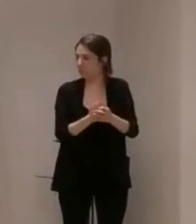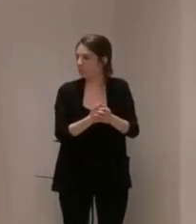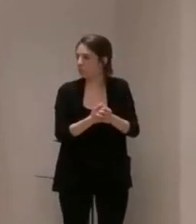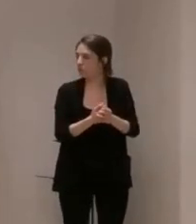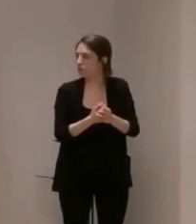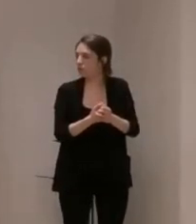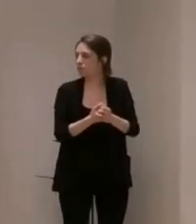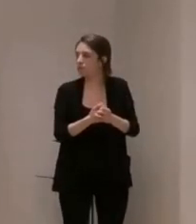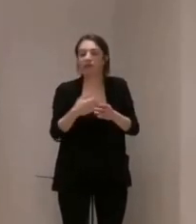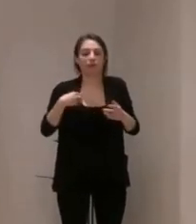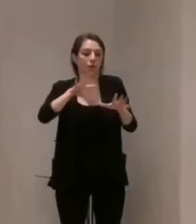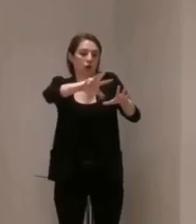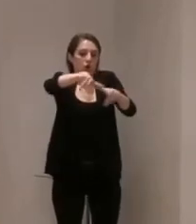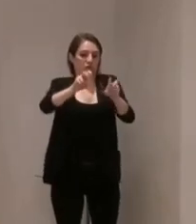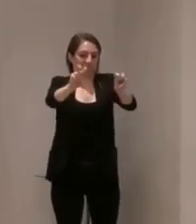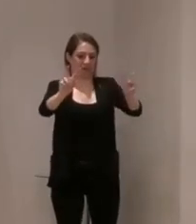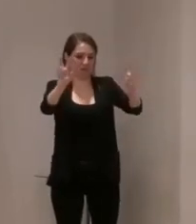Posats a donar primícies.